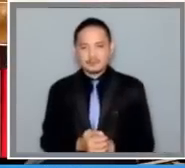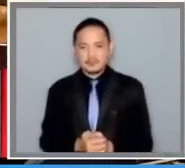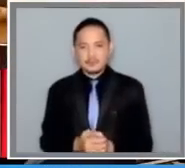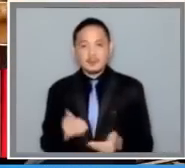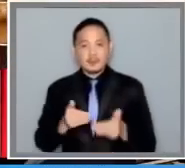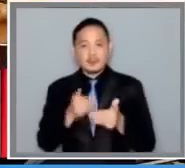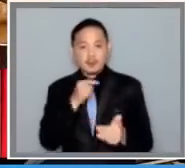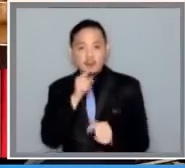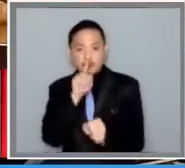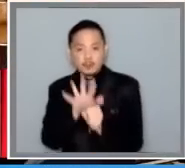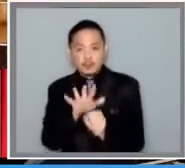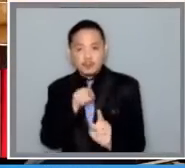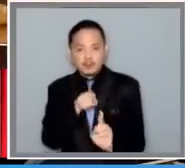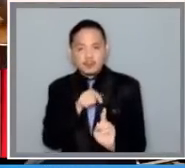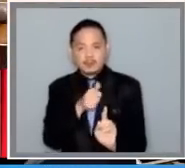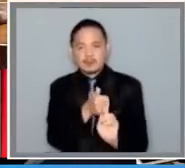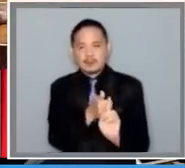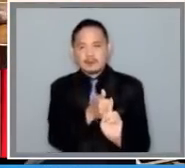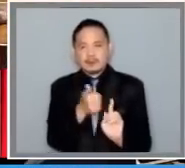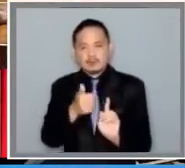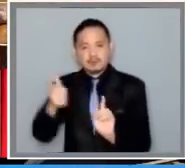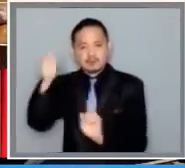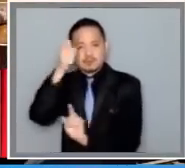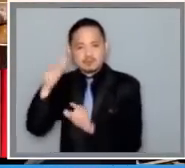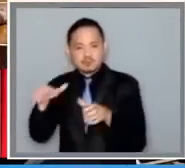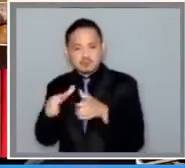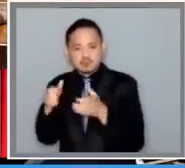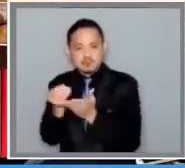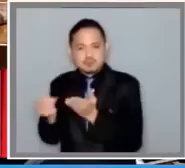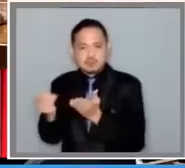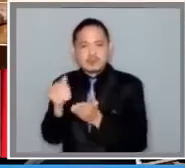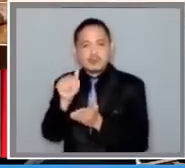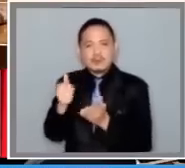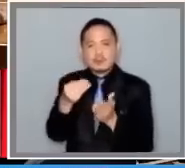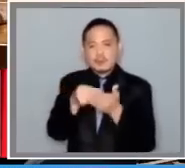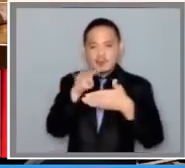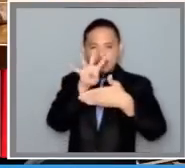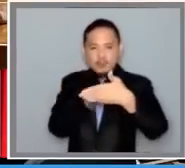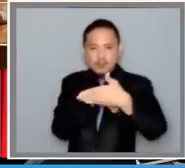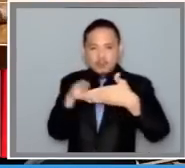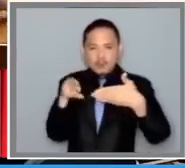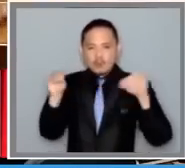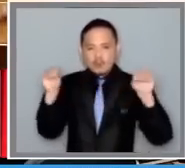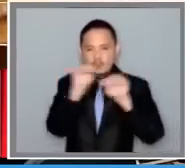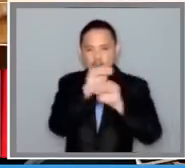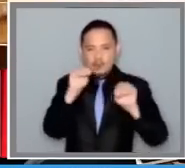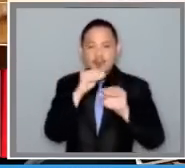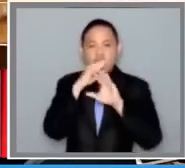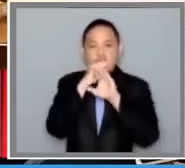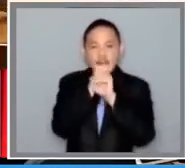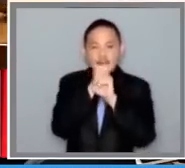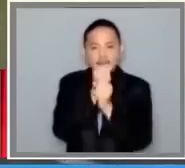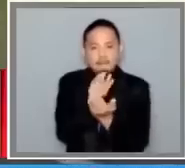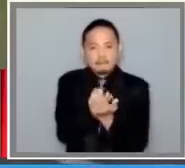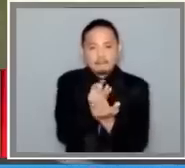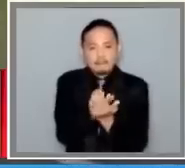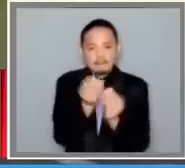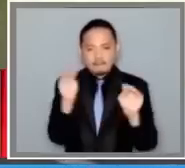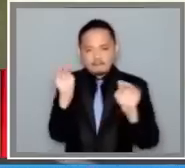ng House Committee on Appropriations na i-re-align nila ang Confidential and Intelligence Funds